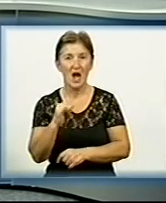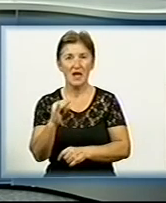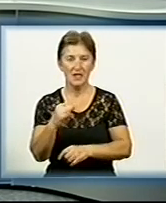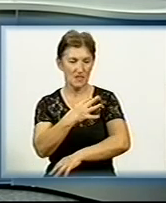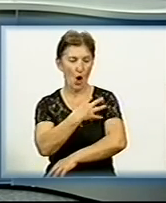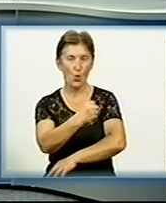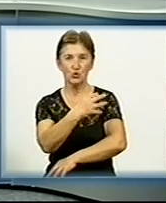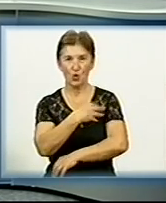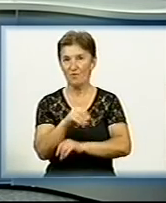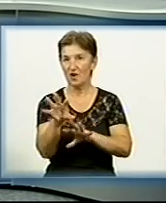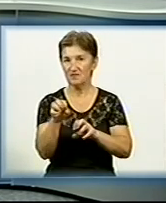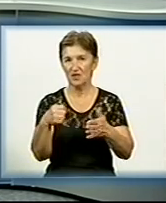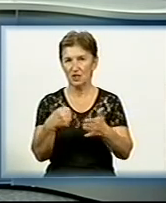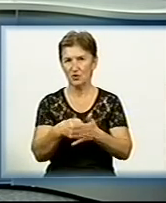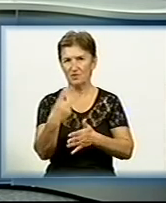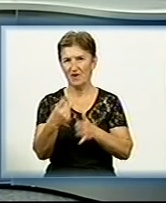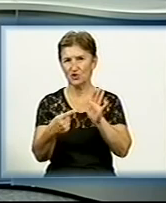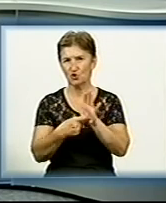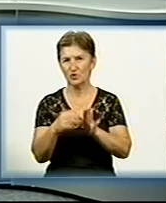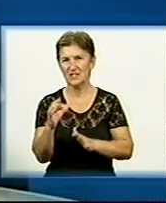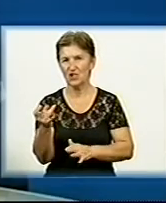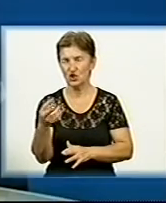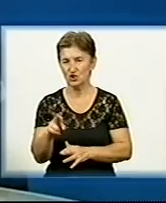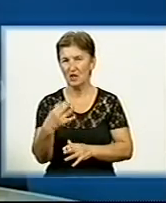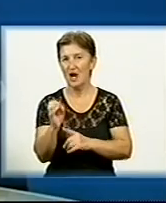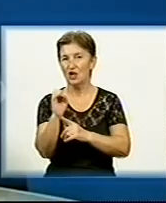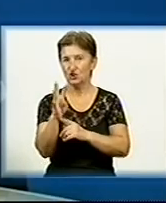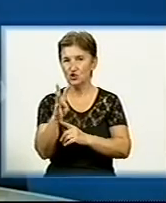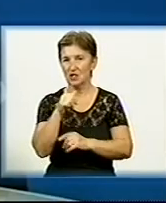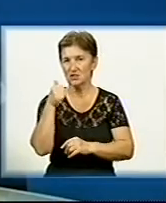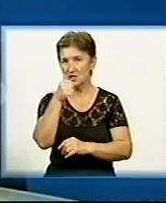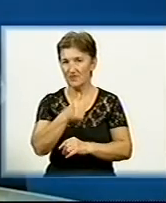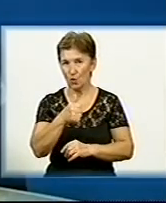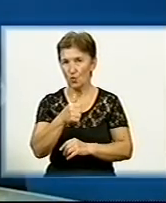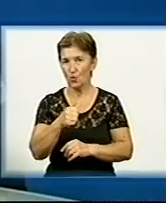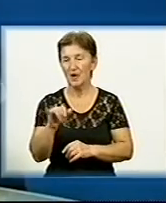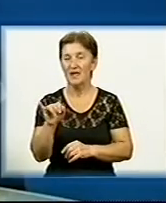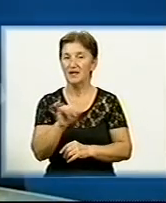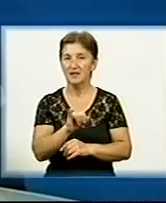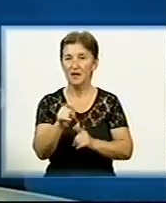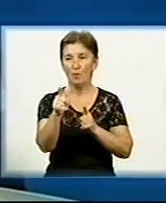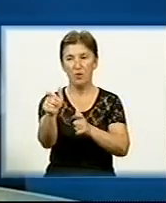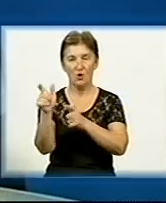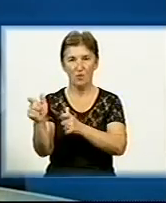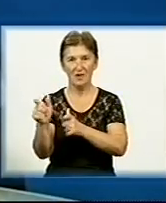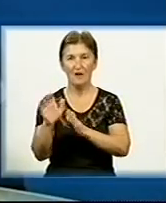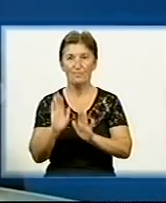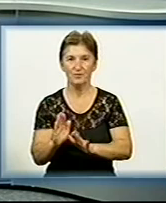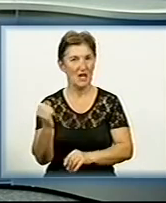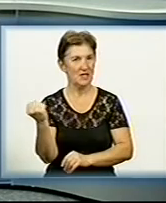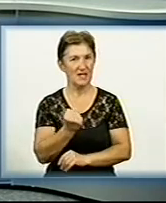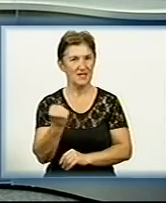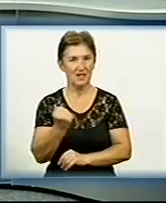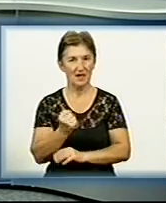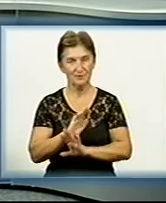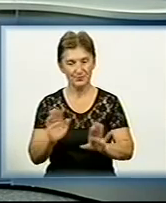з 24 листопада по 26 січня, уже 14-го року. І полювання буде виключно неділя. І,